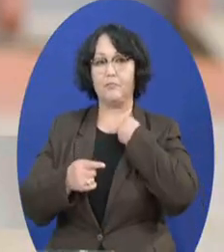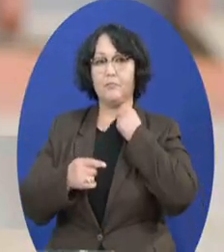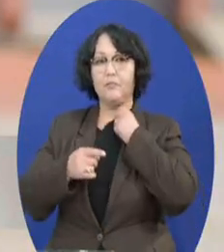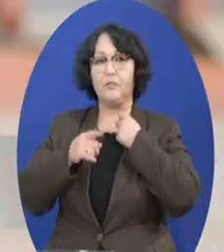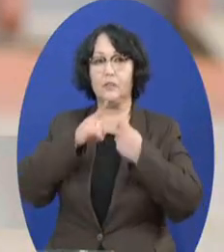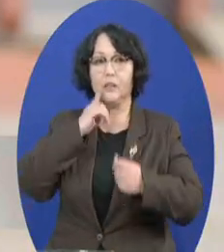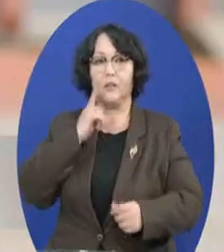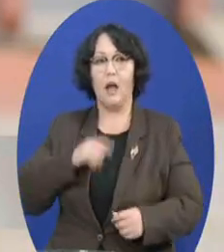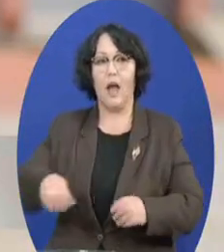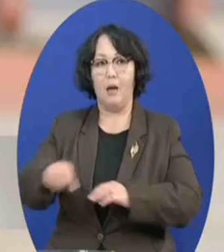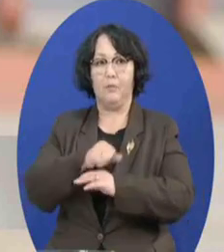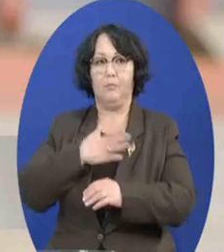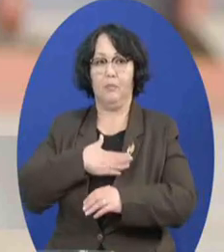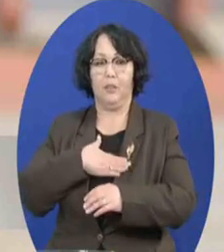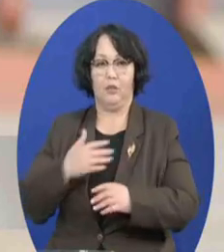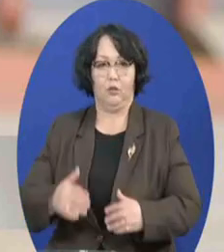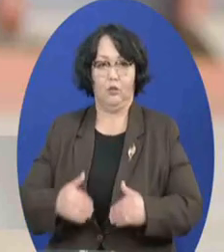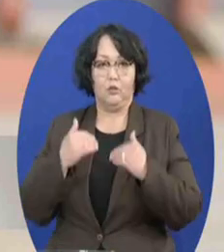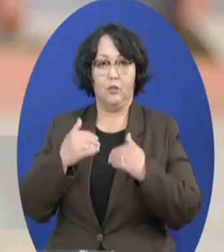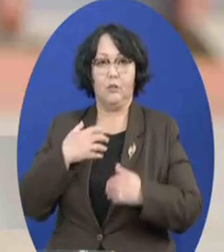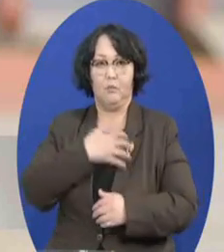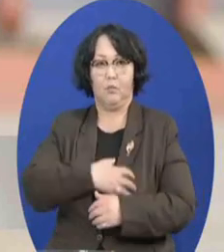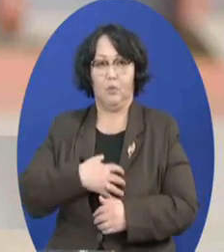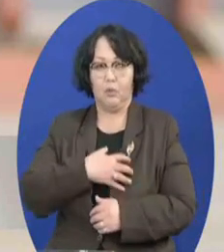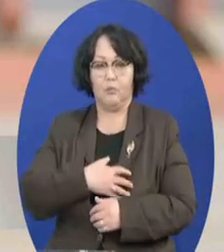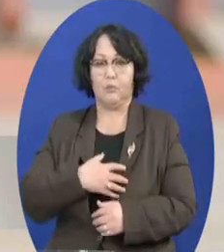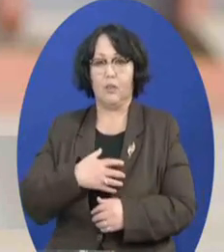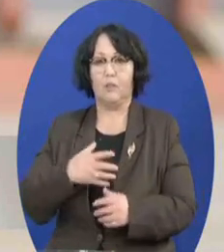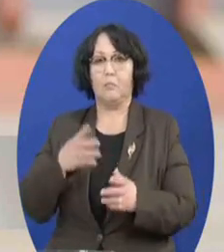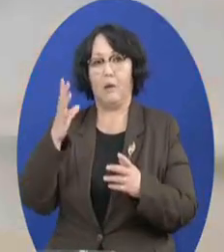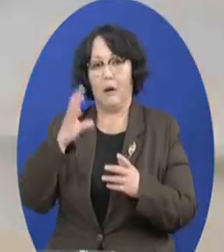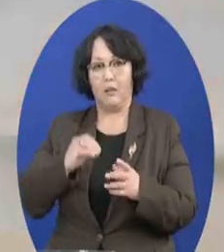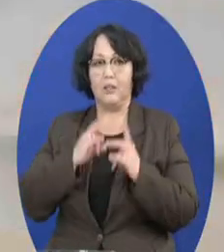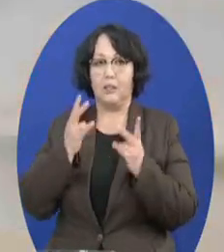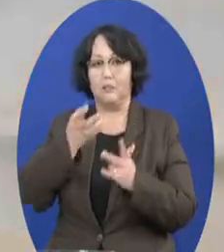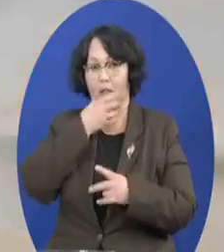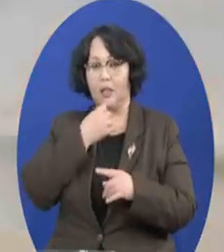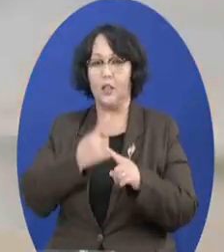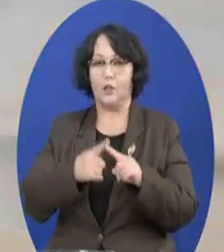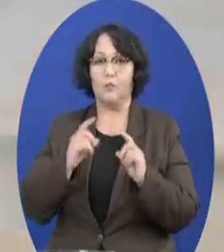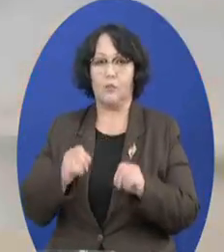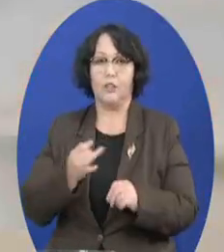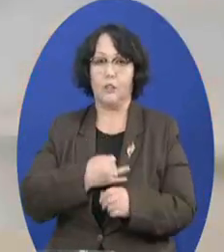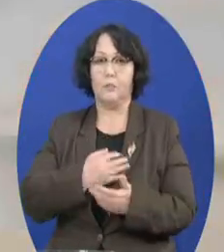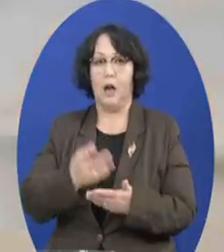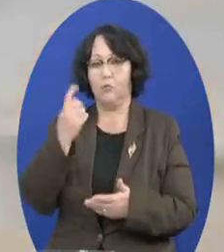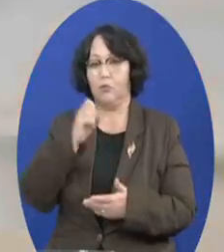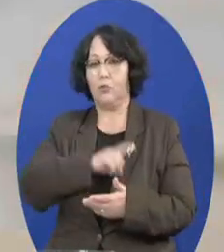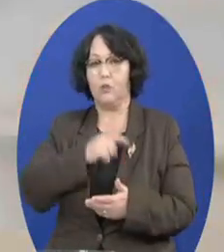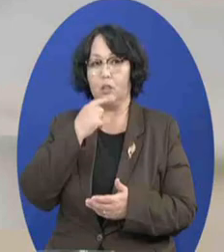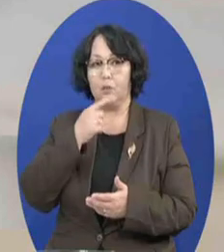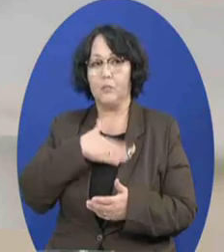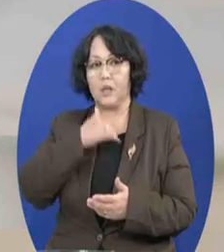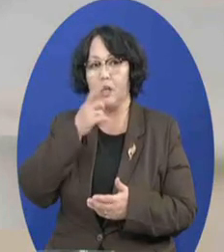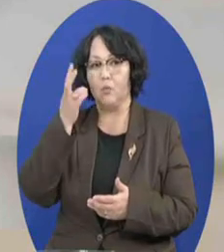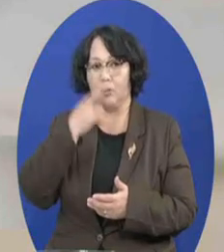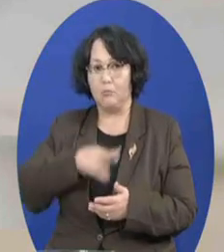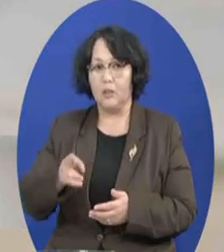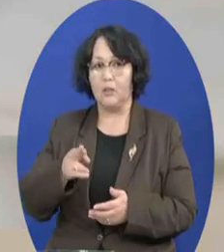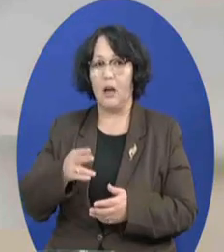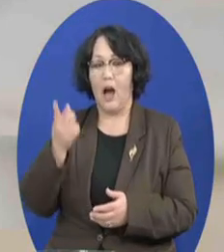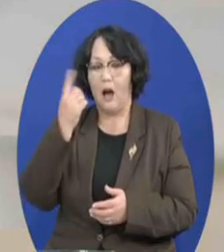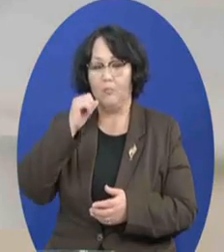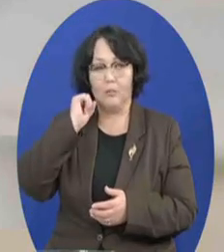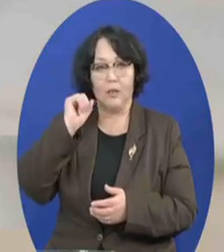маань хөгжил буцаад стресс багасна. Нийгэм өөрөө эерэг боломж гэдэг нь маш их давуу талтай гэж бодож байна. Хамгийн түрүүнд ярих зүйл бол эрүүл мэнд бол хэрхэн баян тийм учраас бол